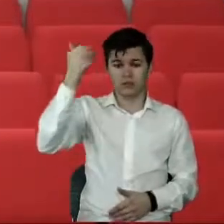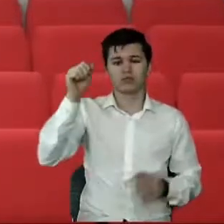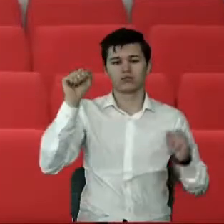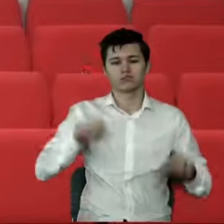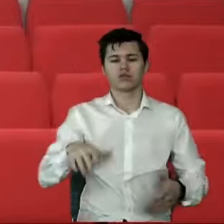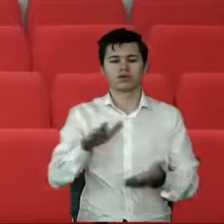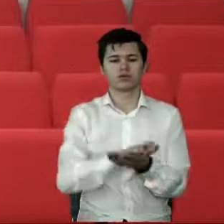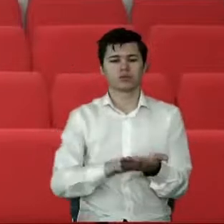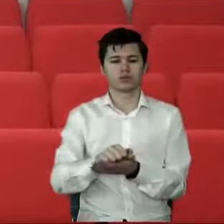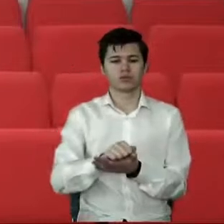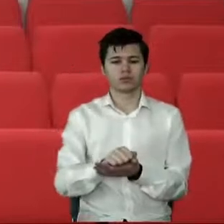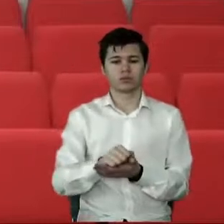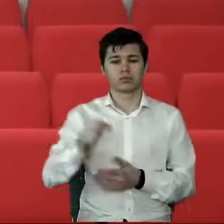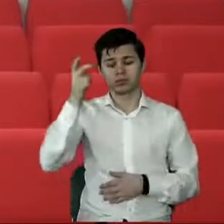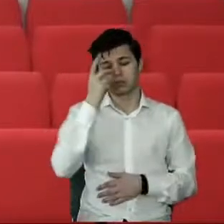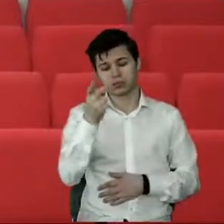Он считает нужным.